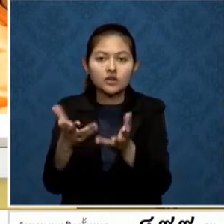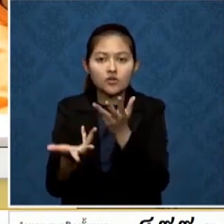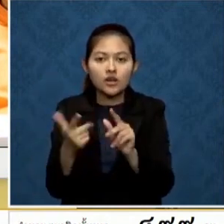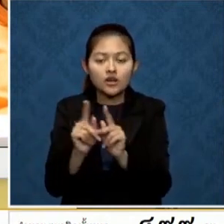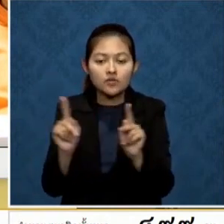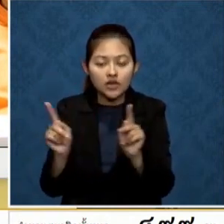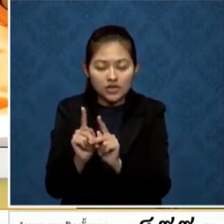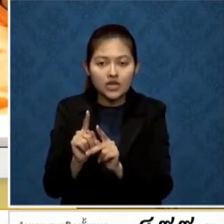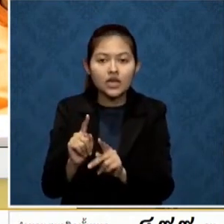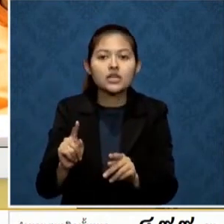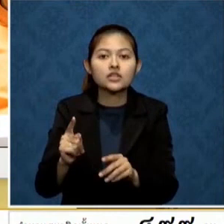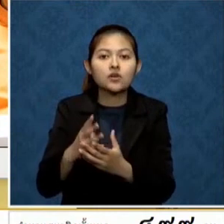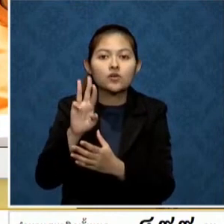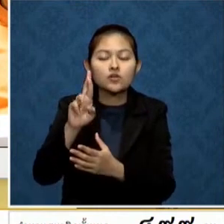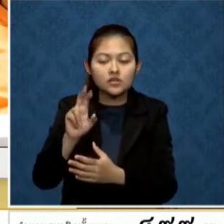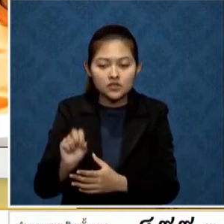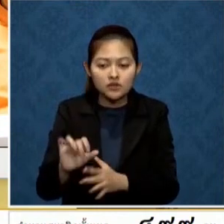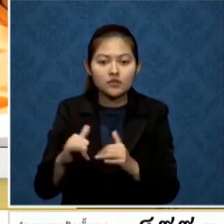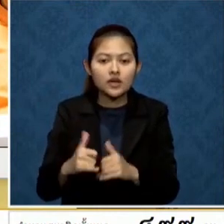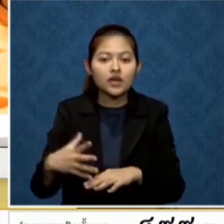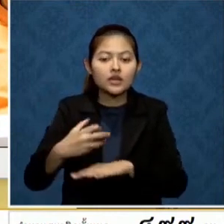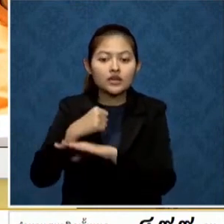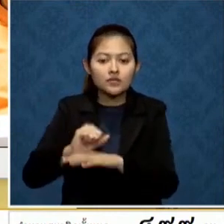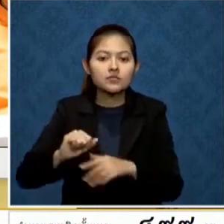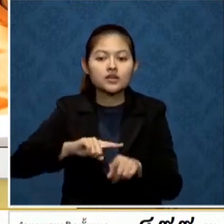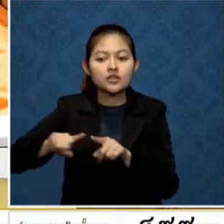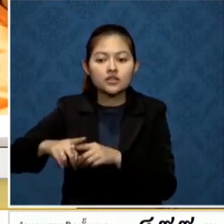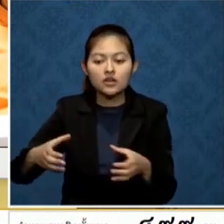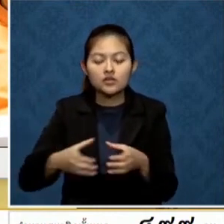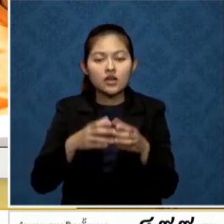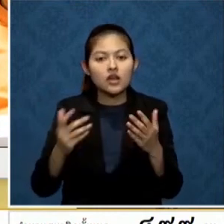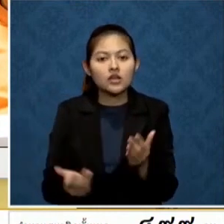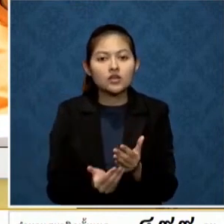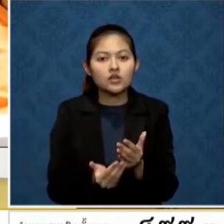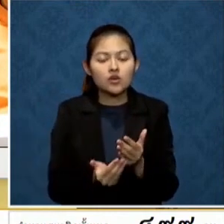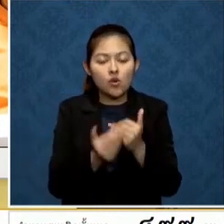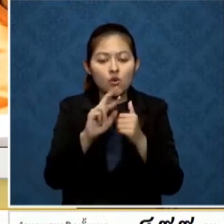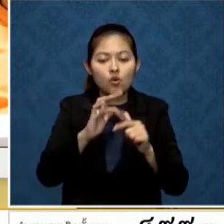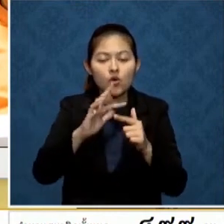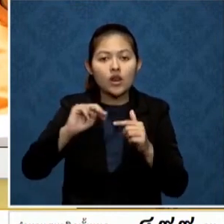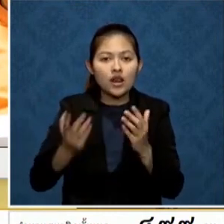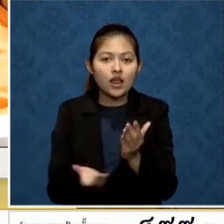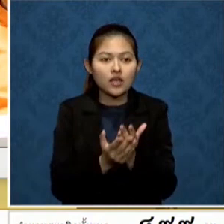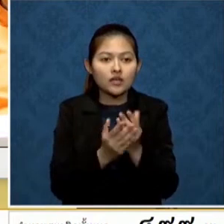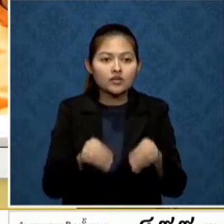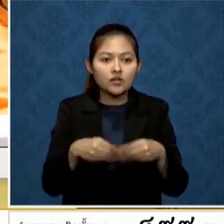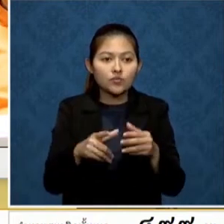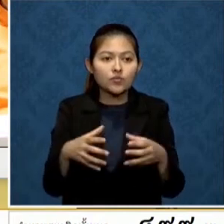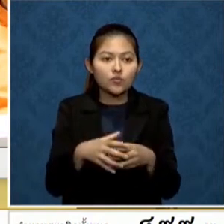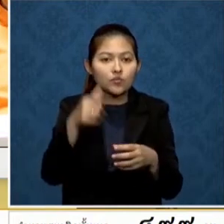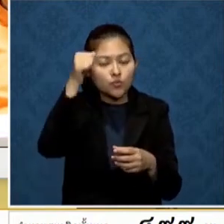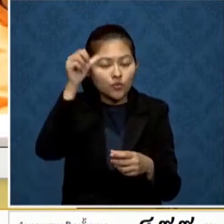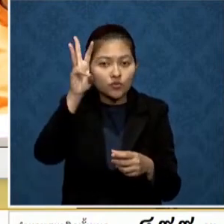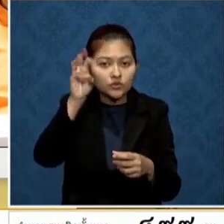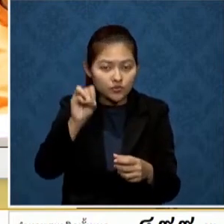กรรมาธิการกิจการสภาให้ทุกพรรคการเมืองครับได้มีส่วนในการพิจารณายกร่างร่างฉบับนี้มาด้วยกันภายใน 60วันหลัง